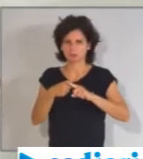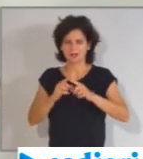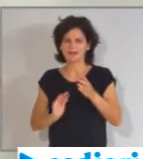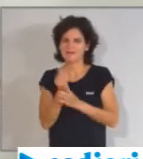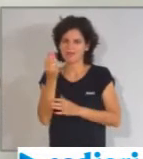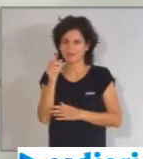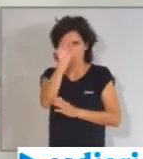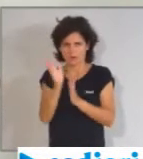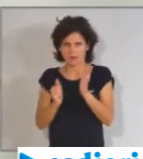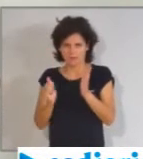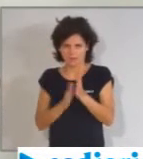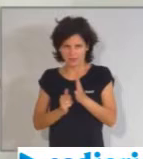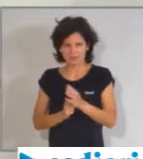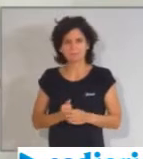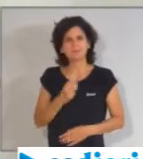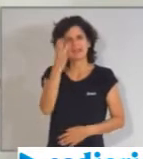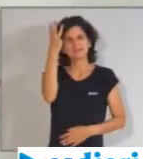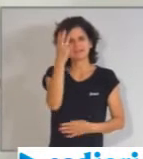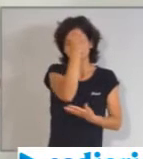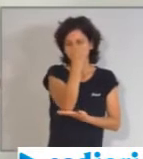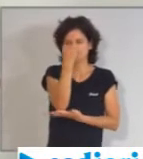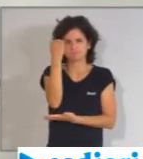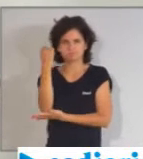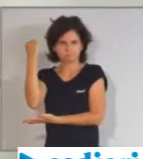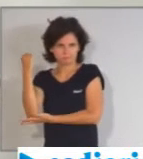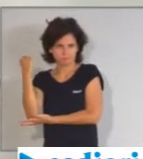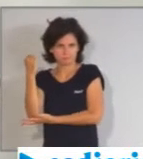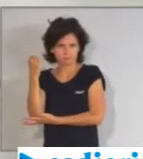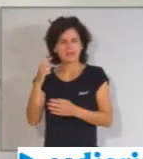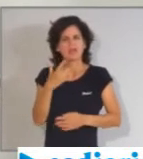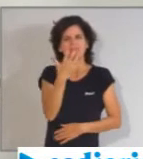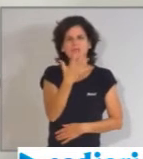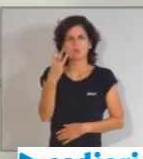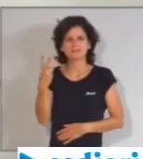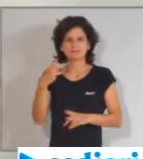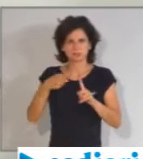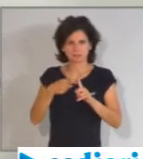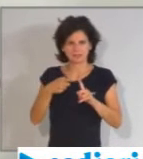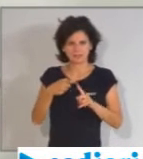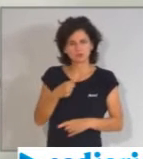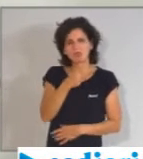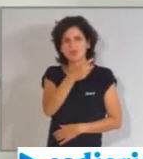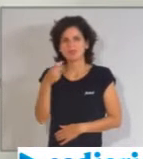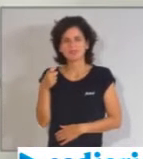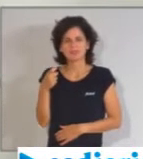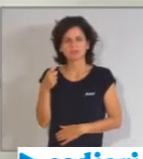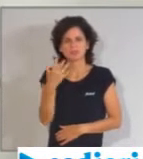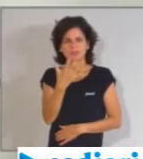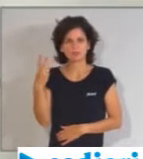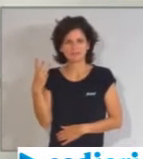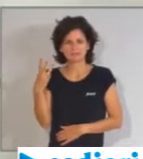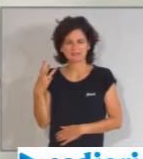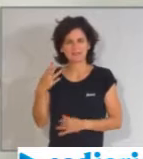Està estructurada en tres eixos i conté 10 àmbits, 53 objectius i 183 mesures que